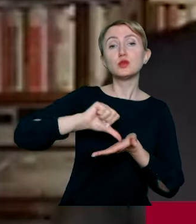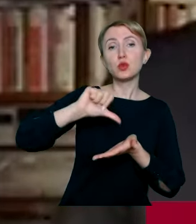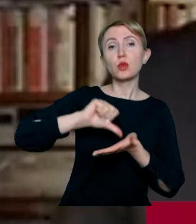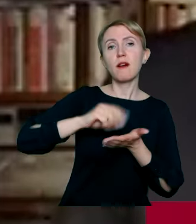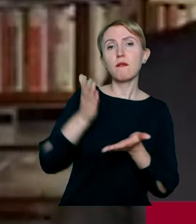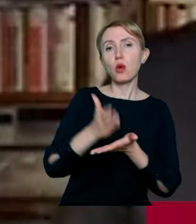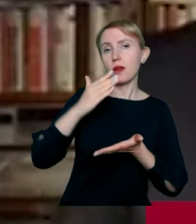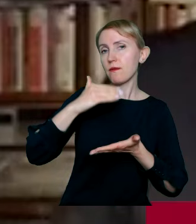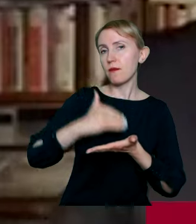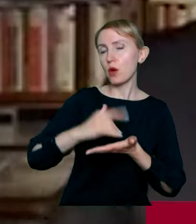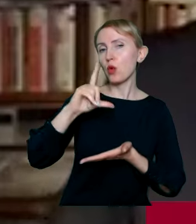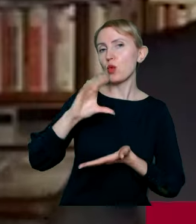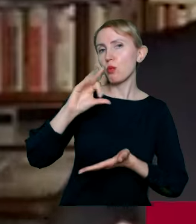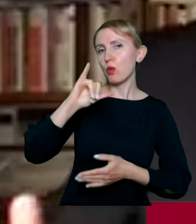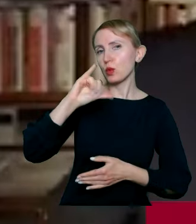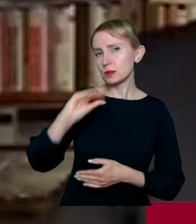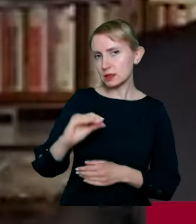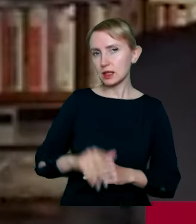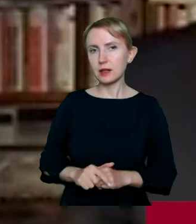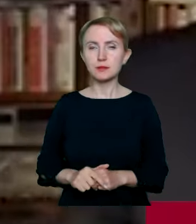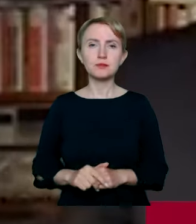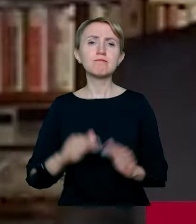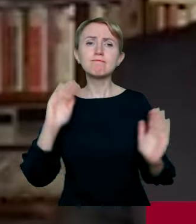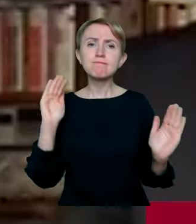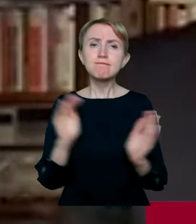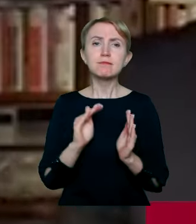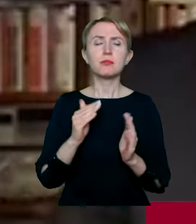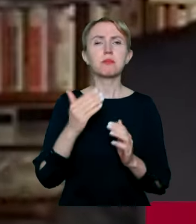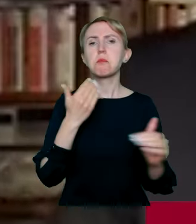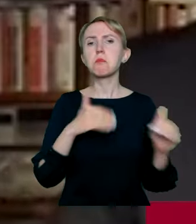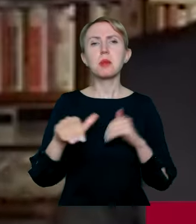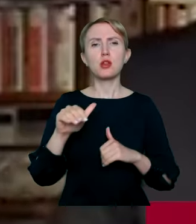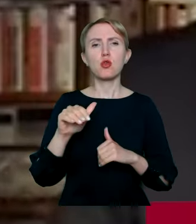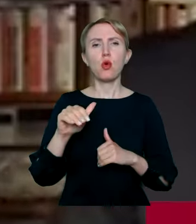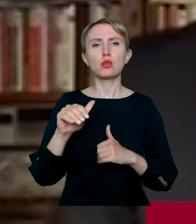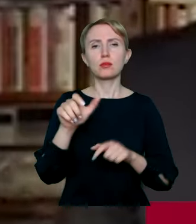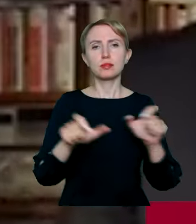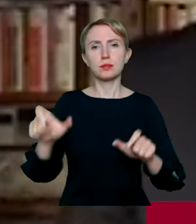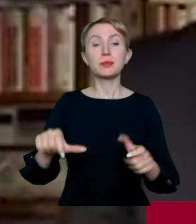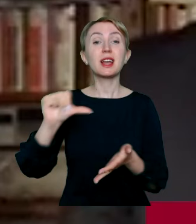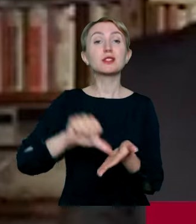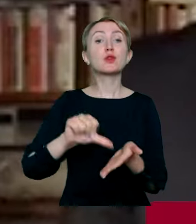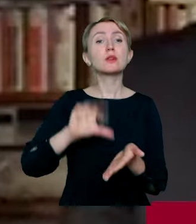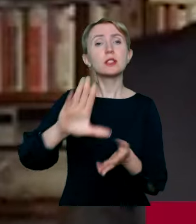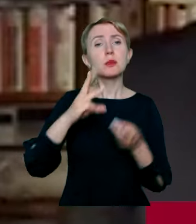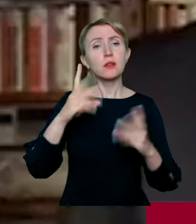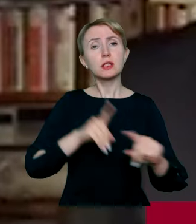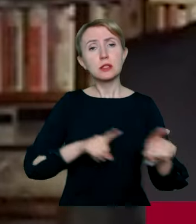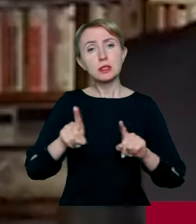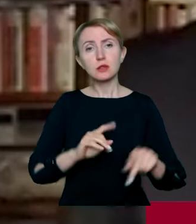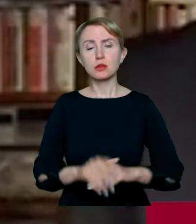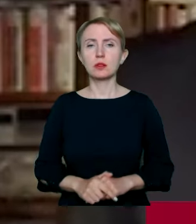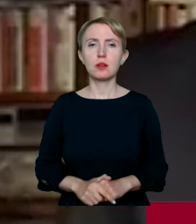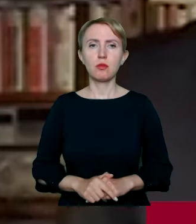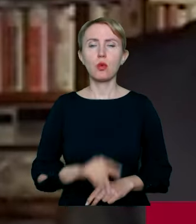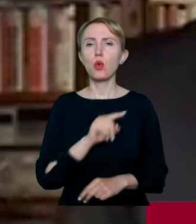województwa lubuskiego, niedużego, bo przecież milionowy region, ale jednak stolice mają swoje znaczenie. No i tam